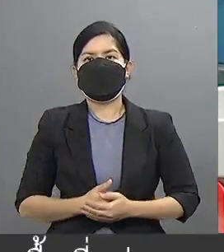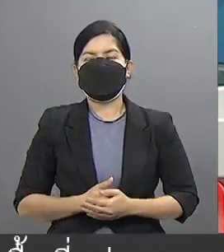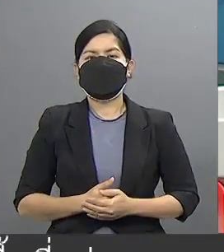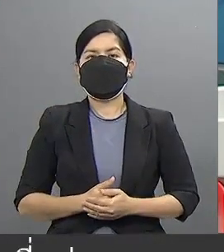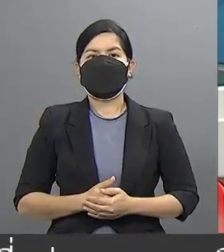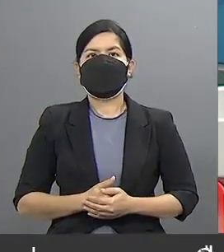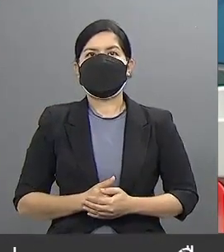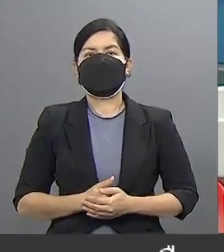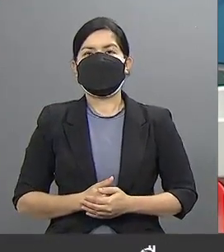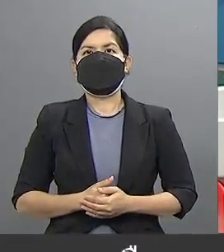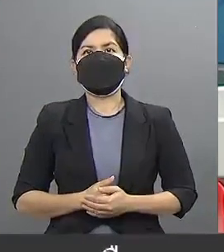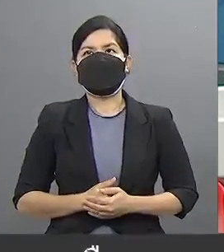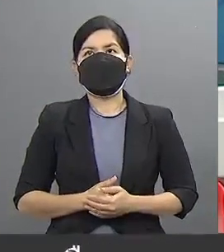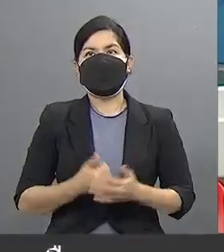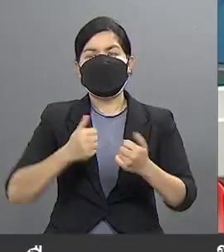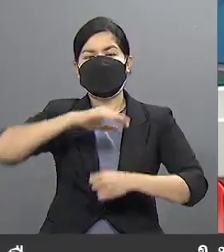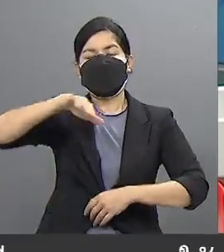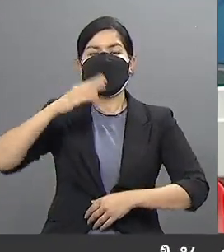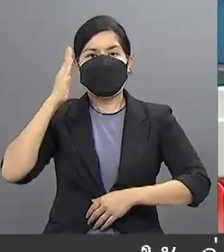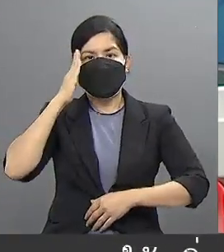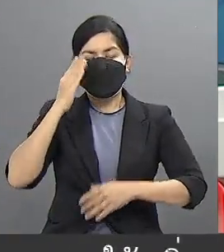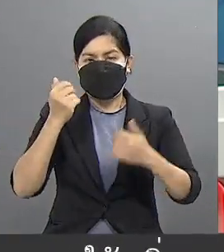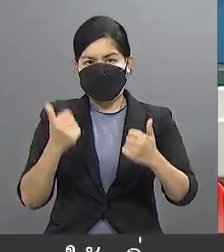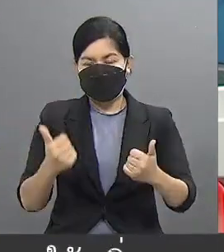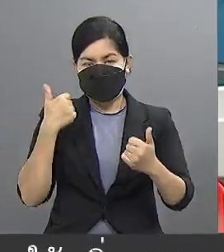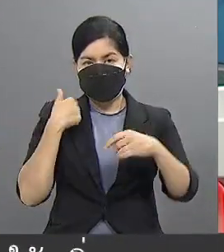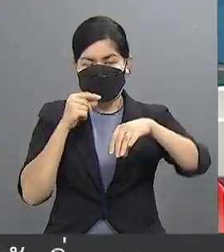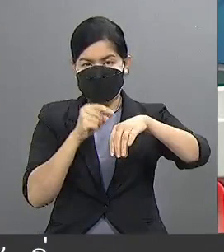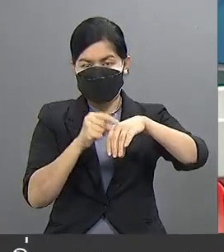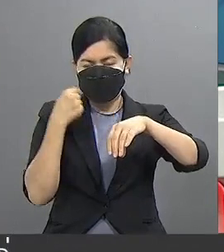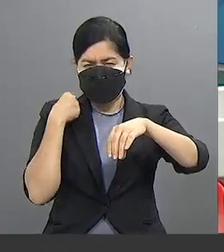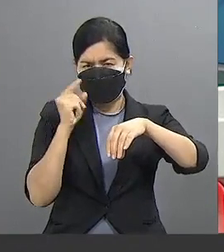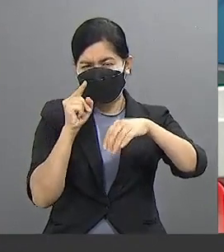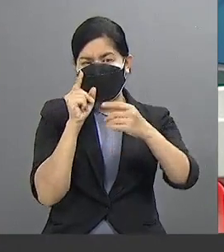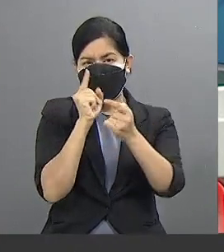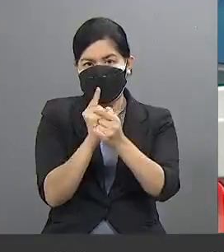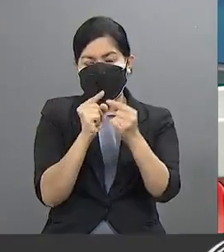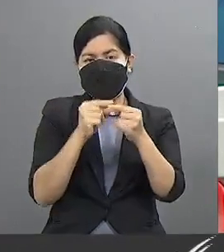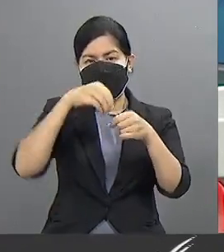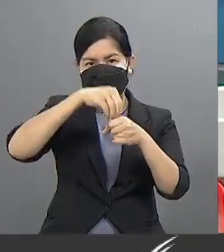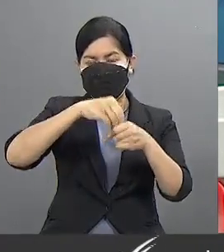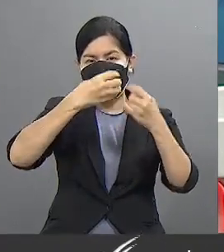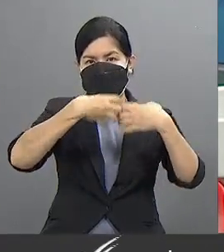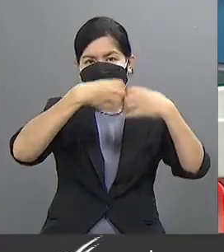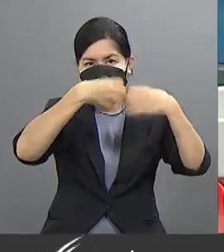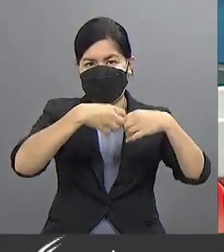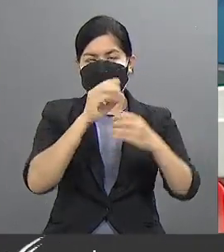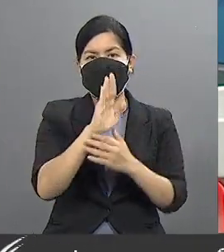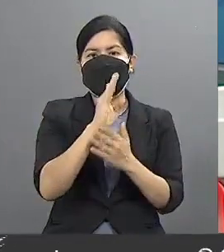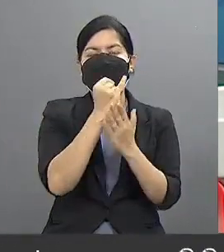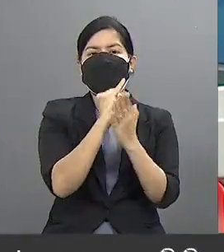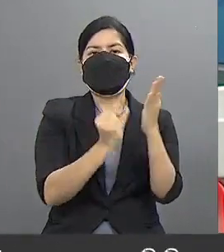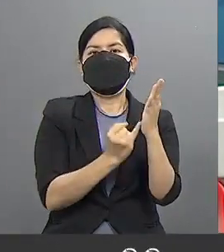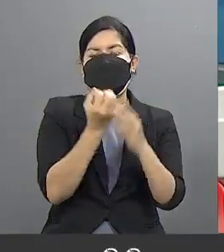อย่างที่เราทราบกันนะคะว่าณขณะนี้เนี่ยคลัสเตอร์ส่วนใหญ่ก็จะไปพบในโรงงานโดยเฉพาะตามต่างจังหวัดกันจำนวนมากอย่างภาคใต้